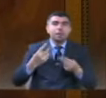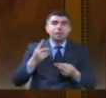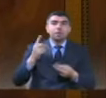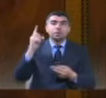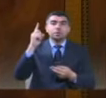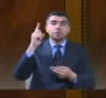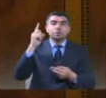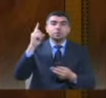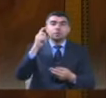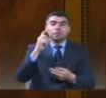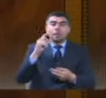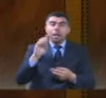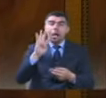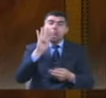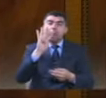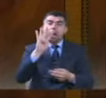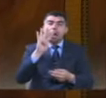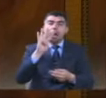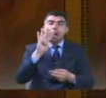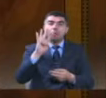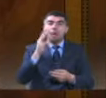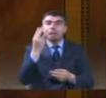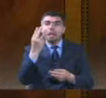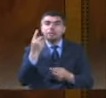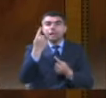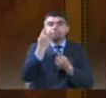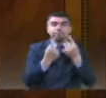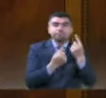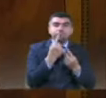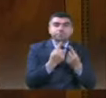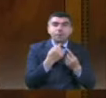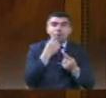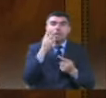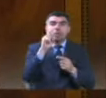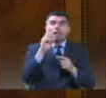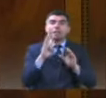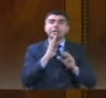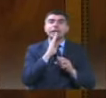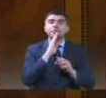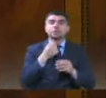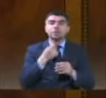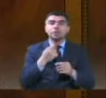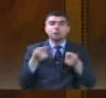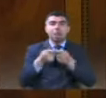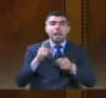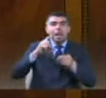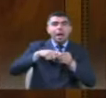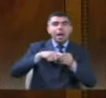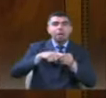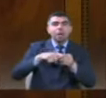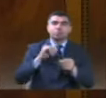نهار ثلاثة ولا أربعة دو جنبير ثلاث. قلت للنقابات شوفوا ما تحملوش أكثر مما